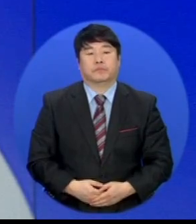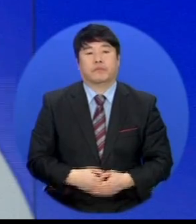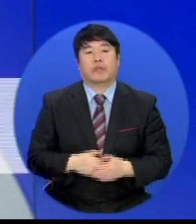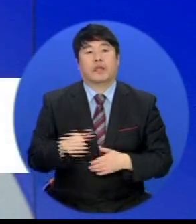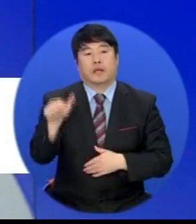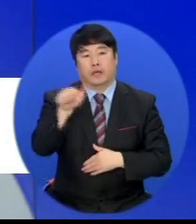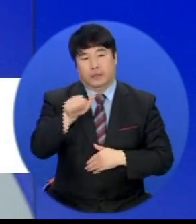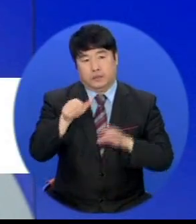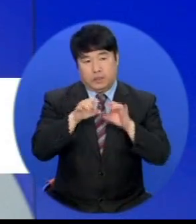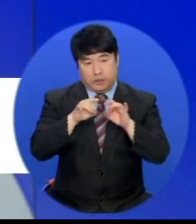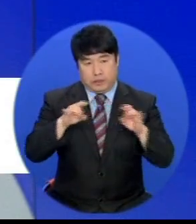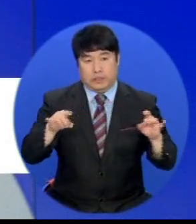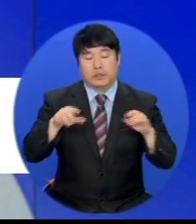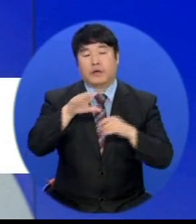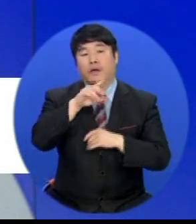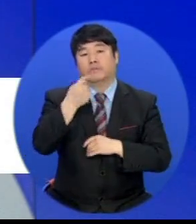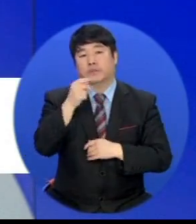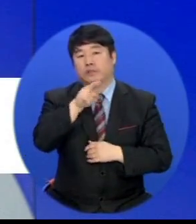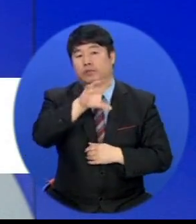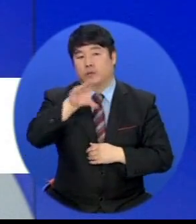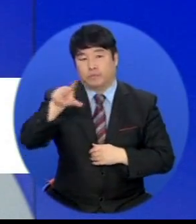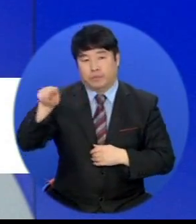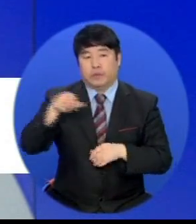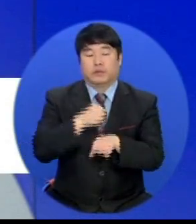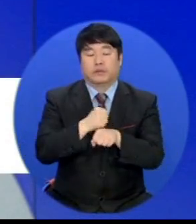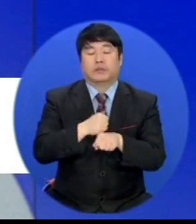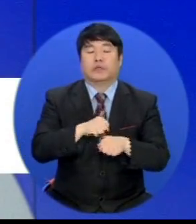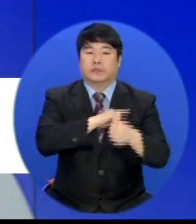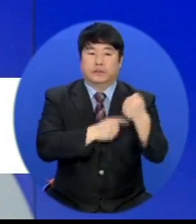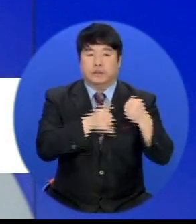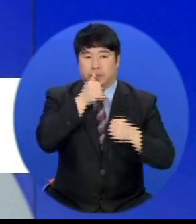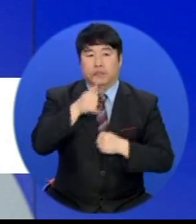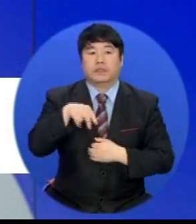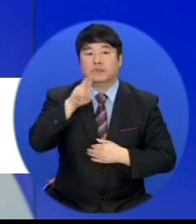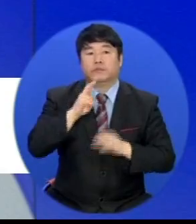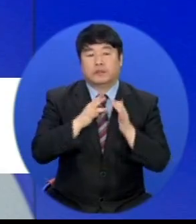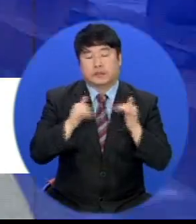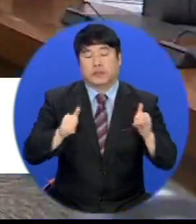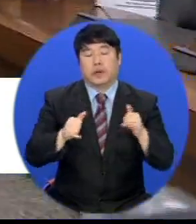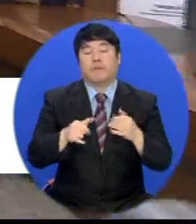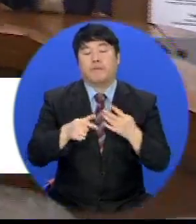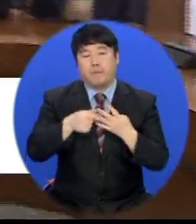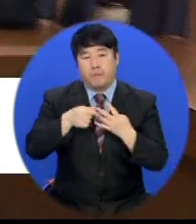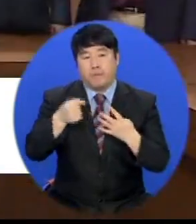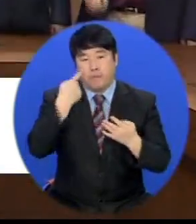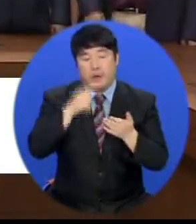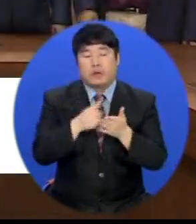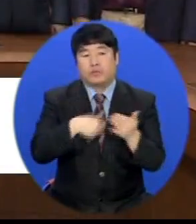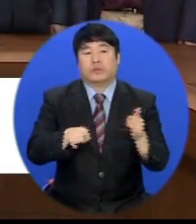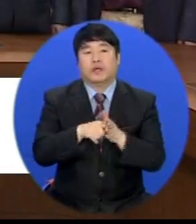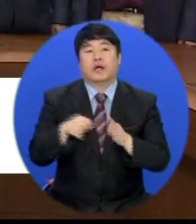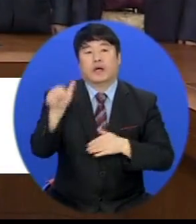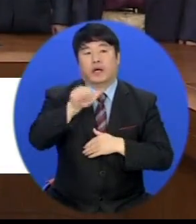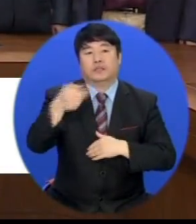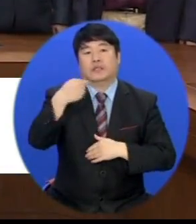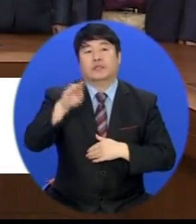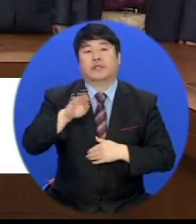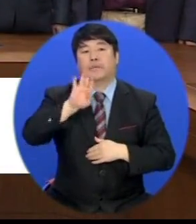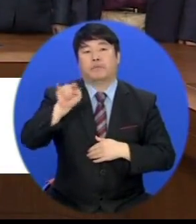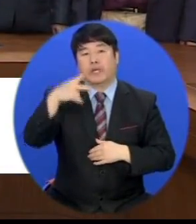아시아 각국의 방송사들이 실력 있는 뮤지션 발굴과 육성을 위해 아시안 탑밴드 프로젝트를 공동으로